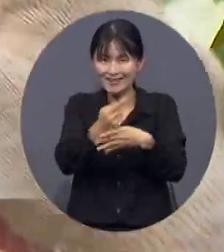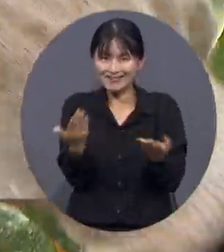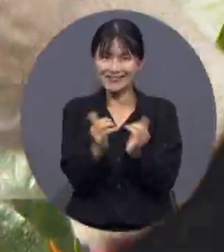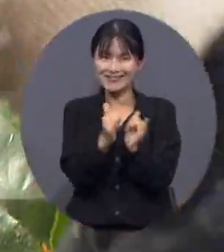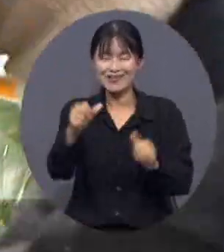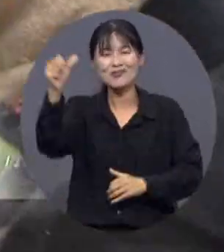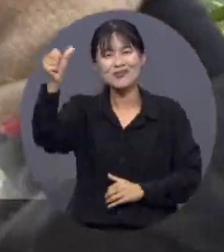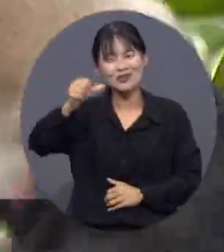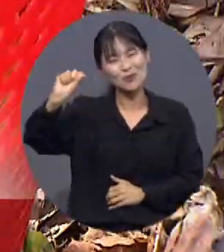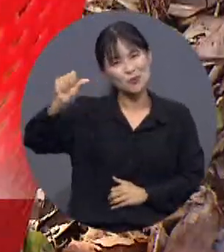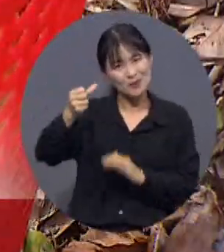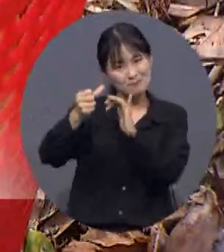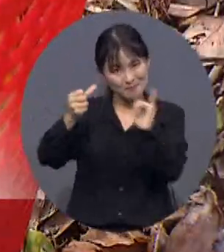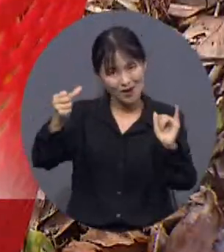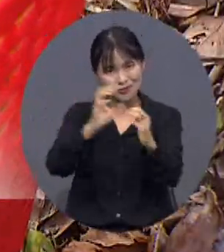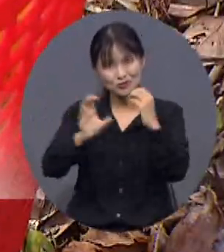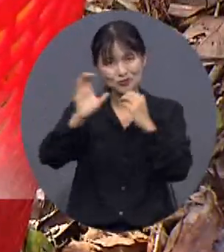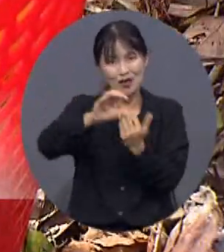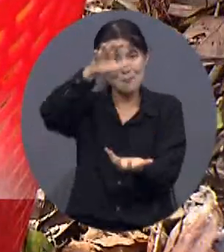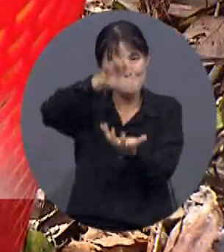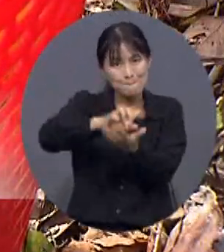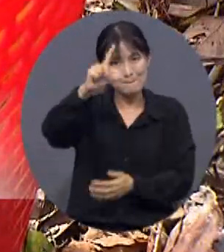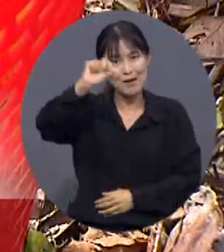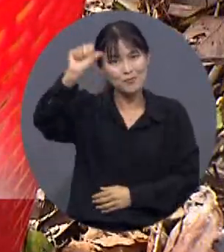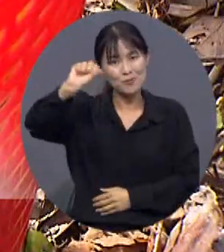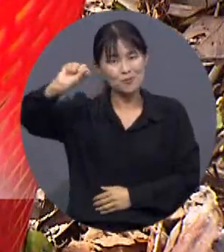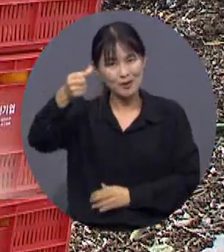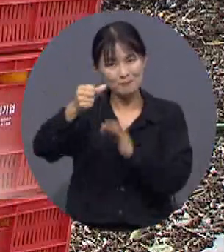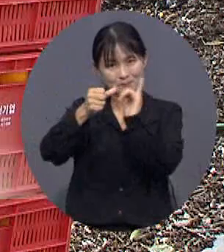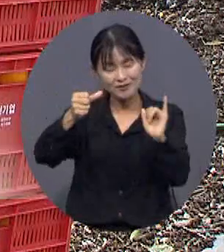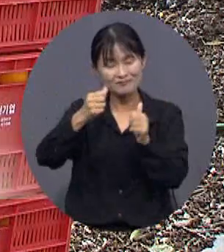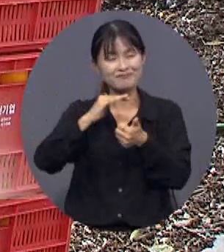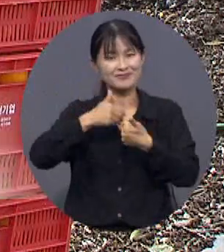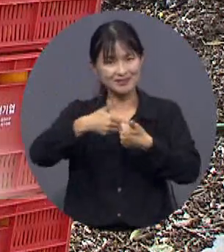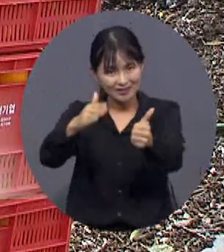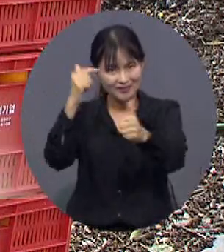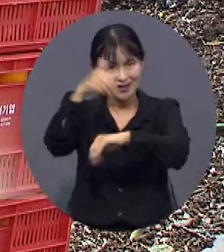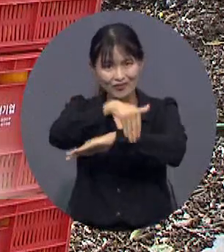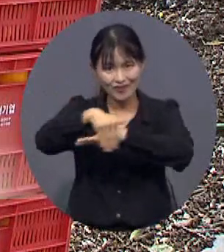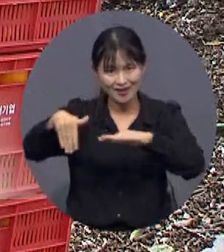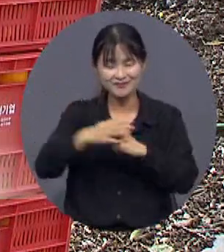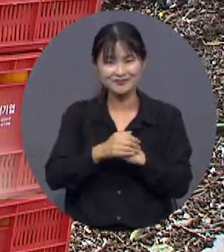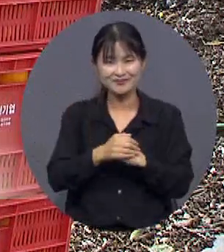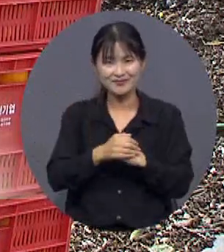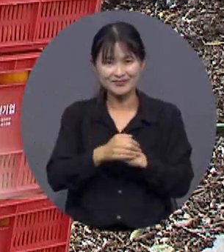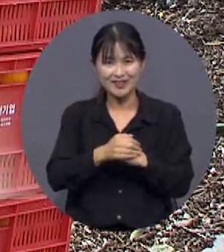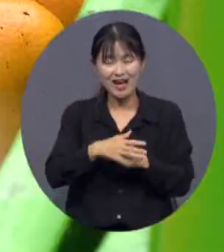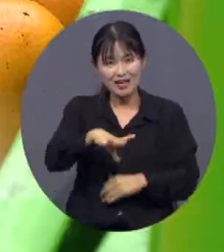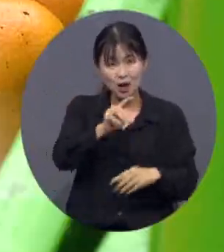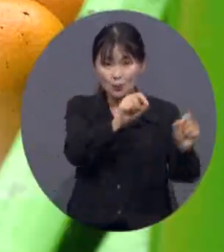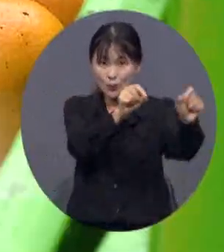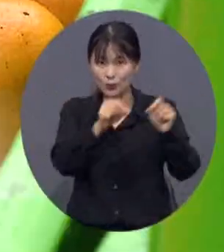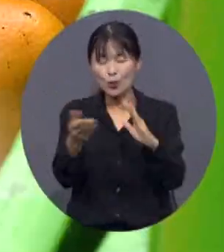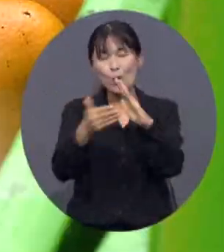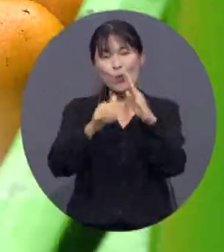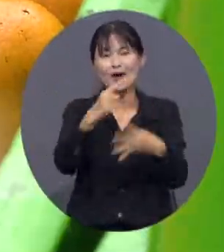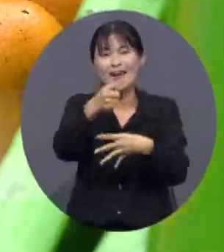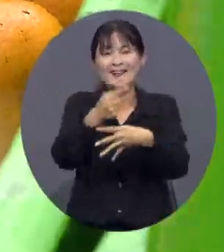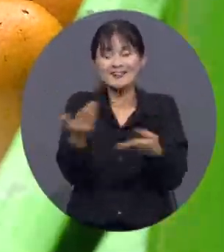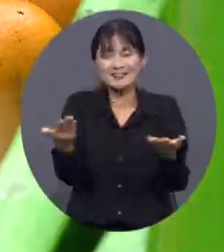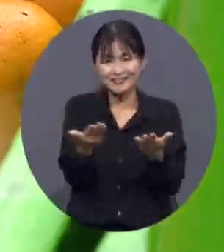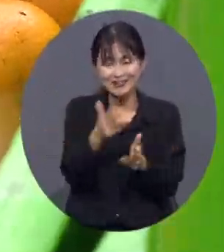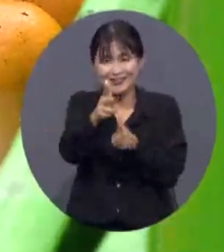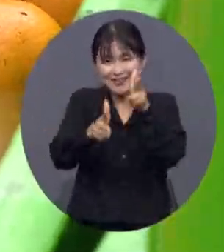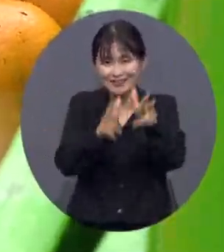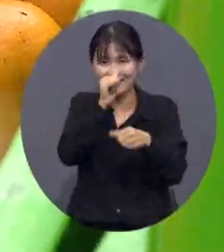계절근로자 5500명 등 15,500명을 지원할 계획입니다 특히 제주에 처음 도입된 공공형 계절